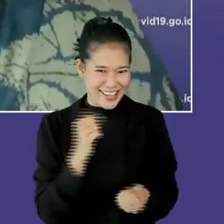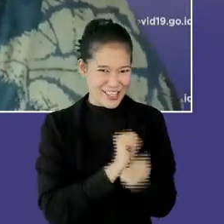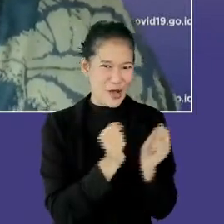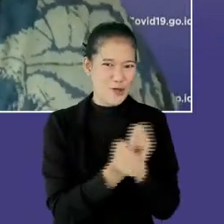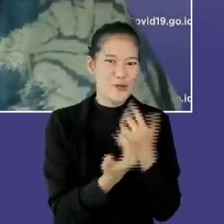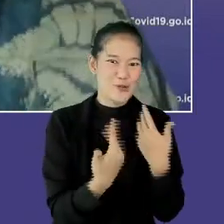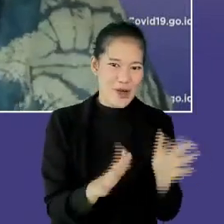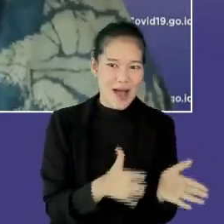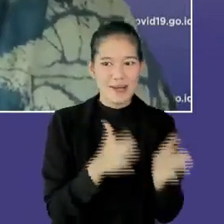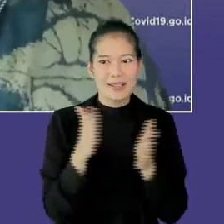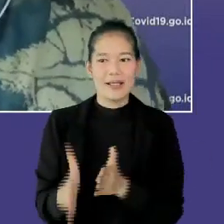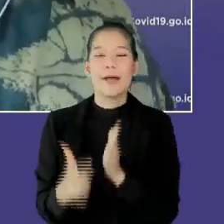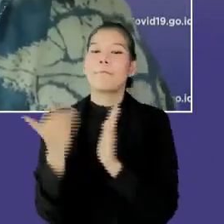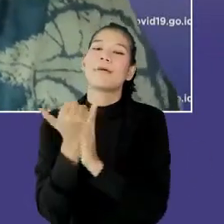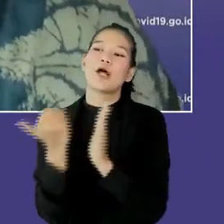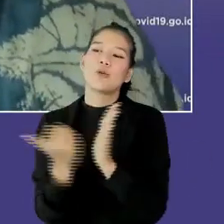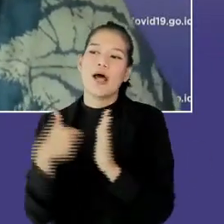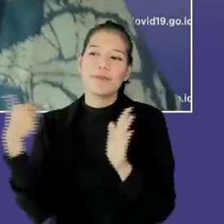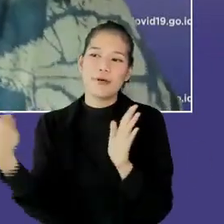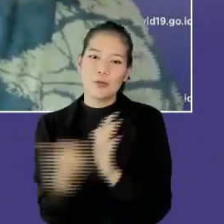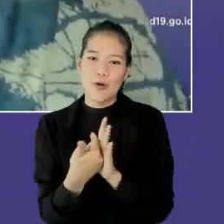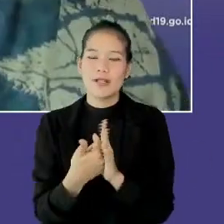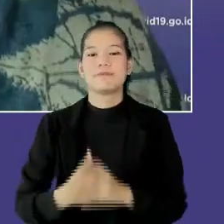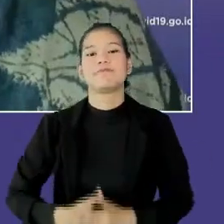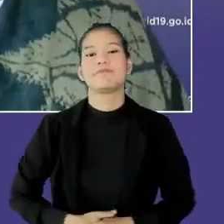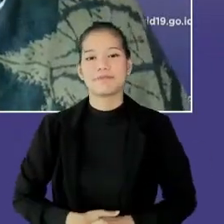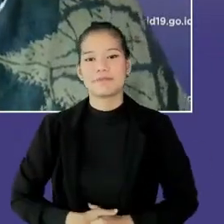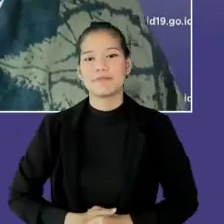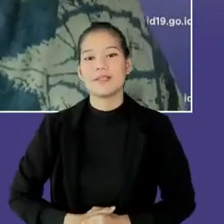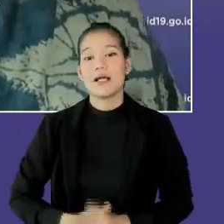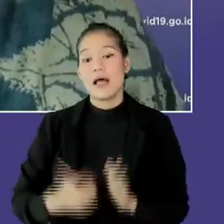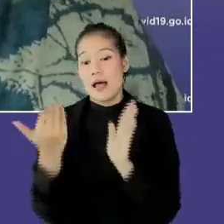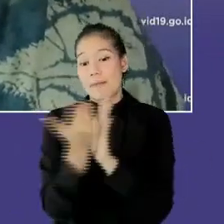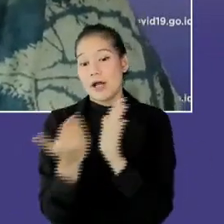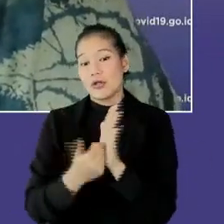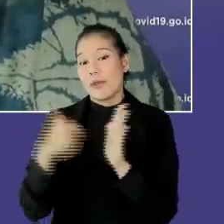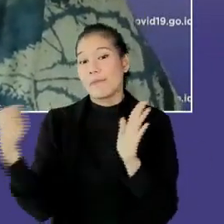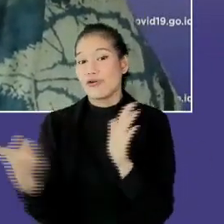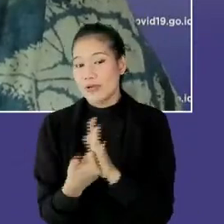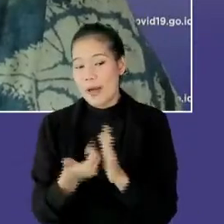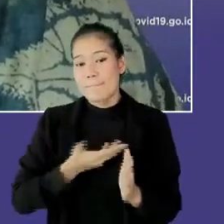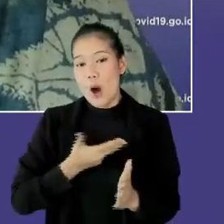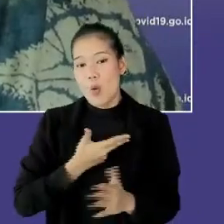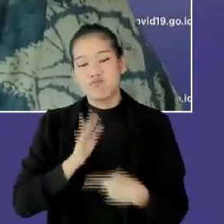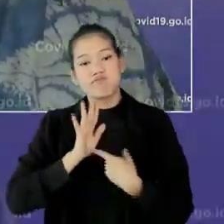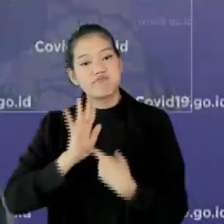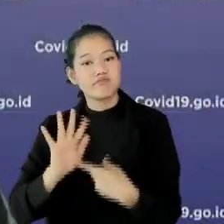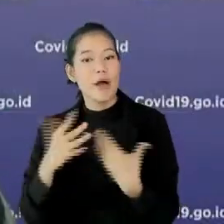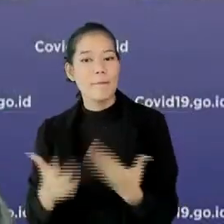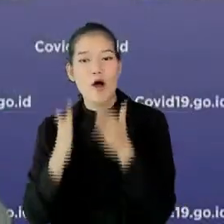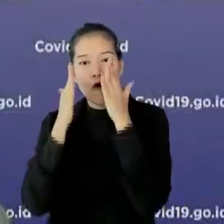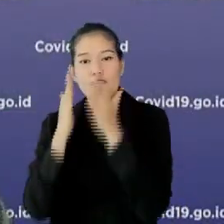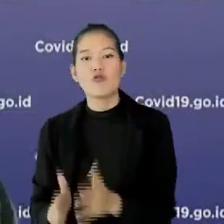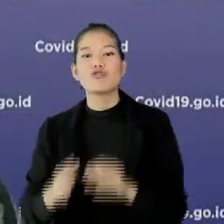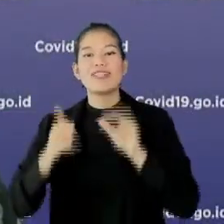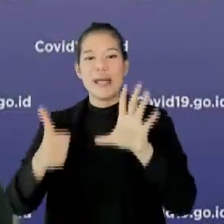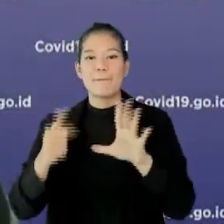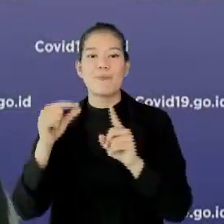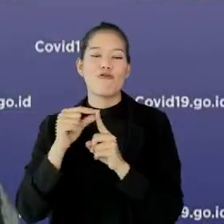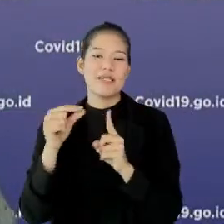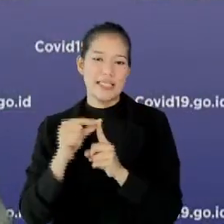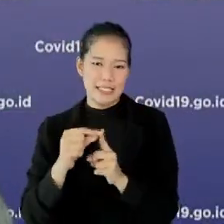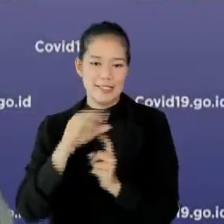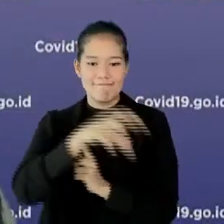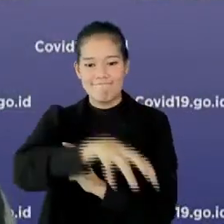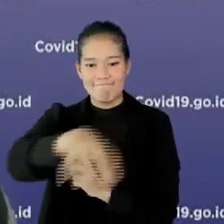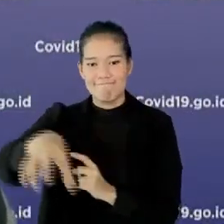kan, sekarang kita ke kepatuhan. Betul. Tapi kepatuhan di sini nanti justru yang ingin saya bawakan adalah fokus di 6 provinsi yang tadi,